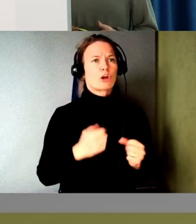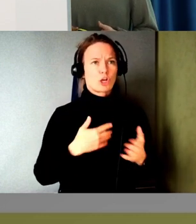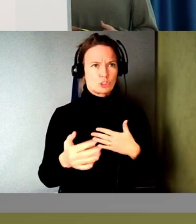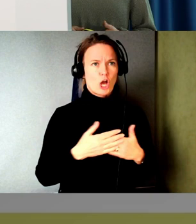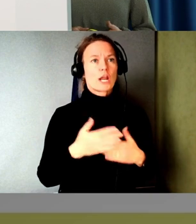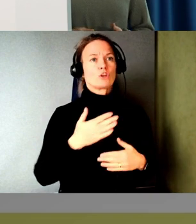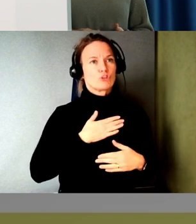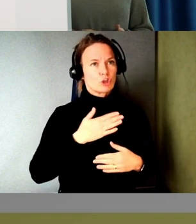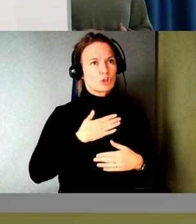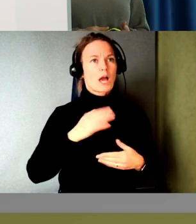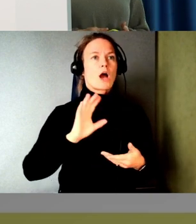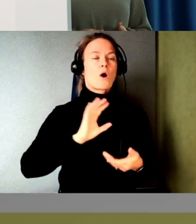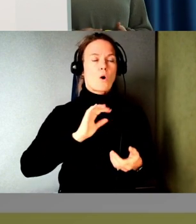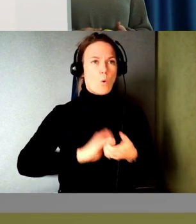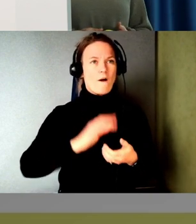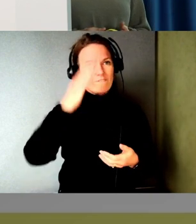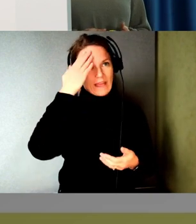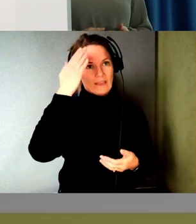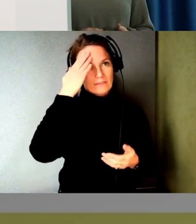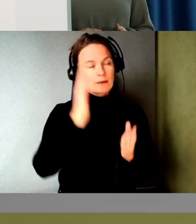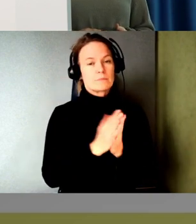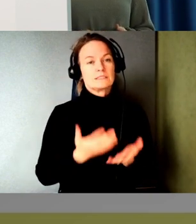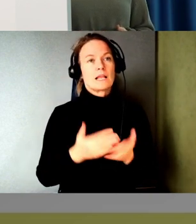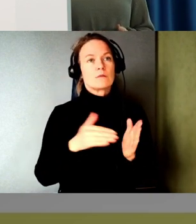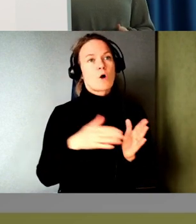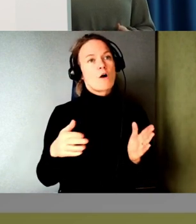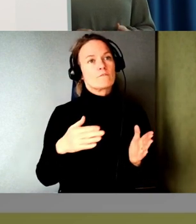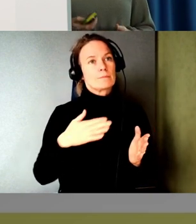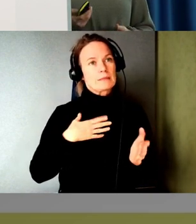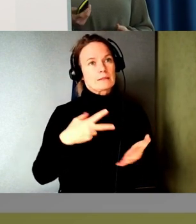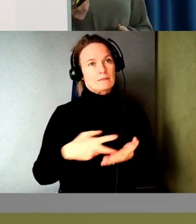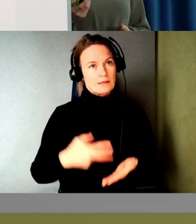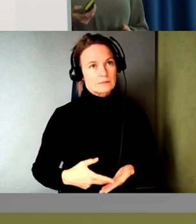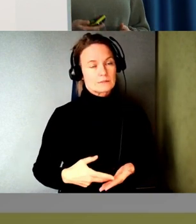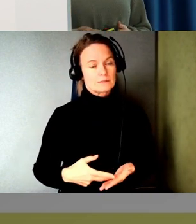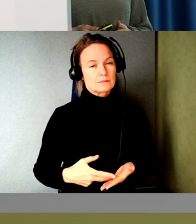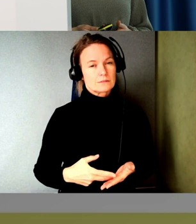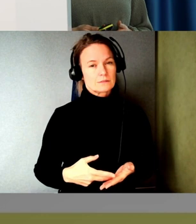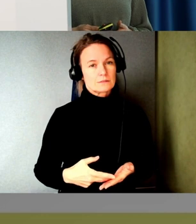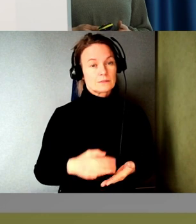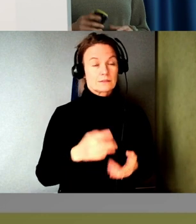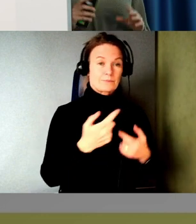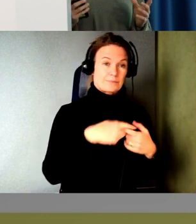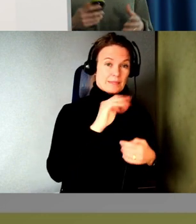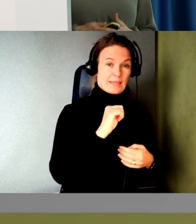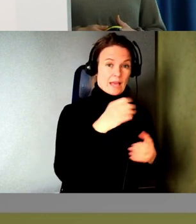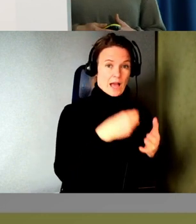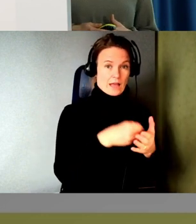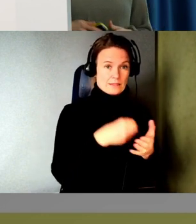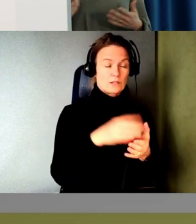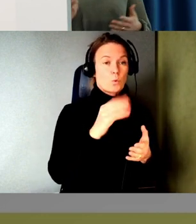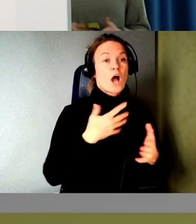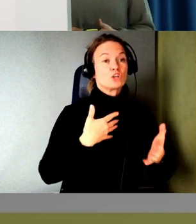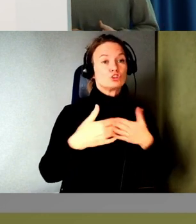tycka och veta med hjälp av den här texten i fallet e-handel så är den här göp